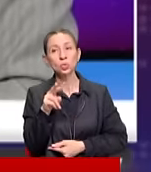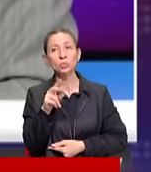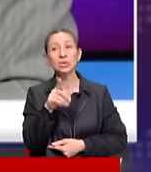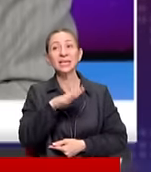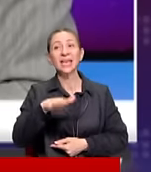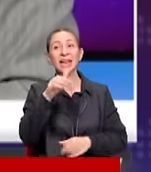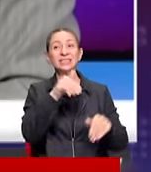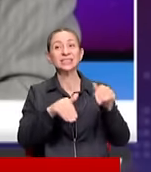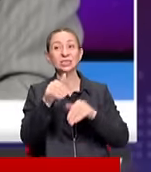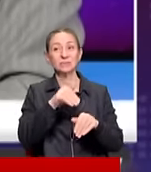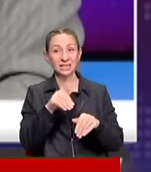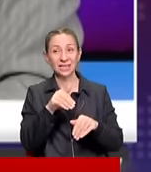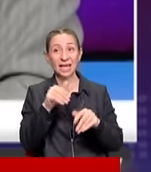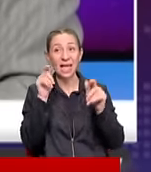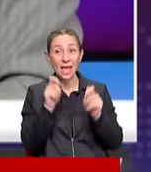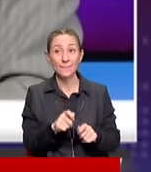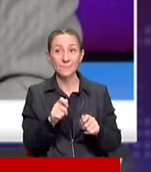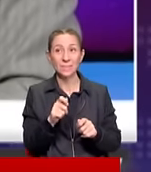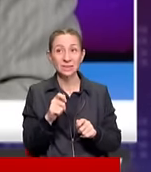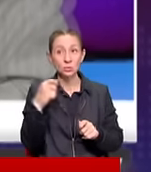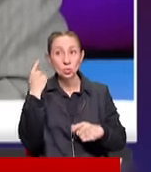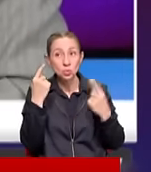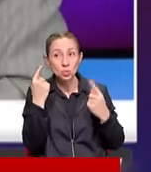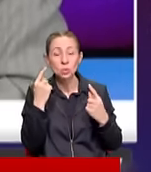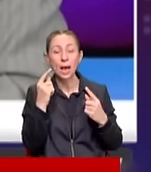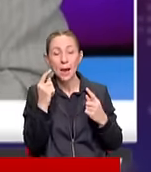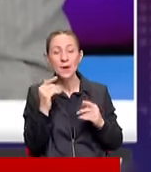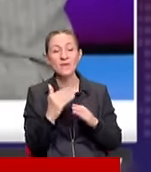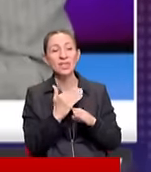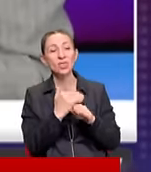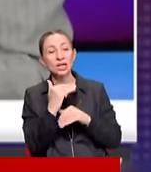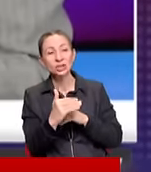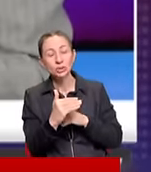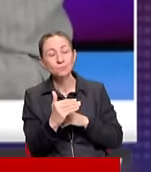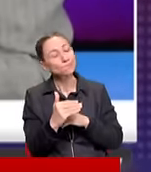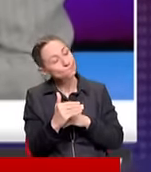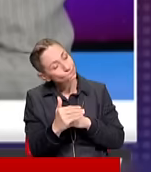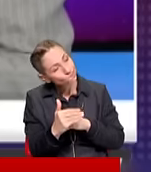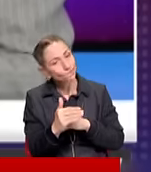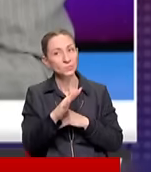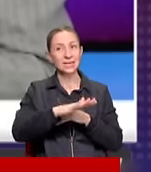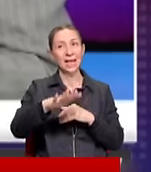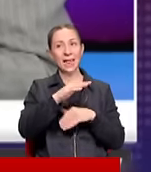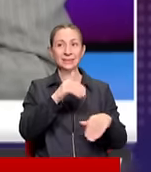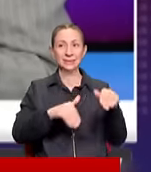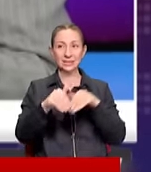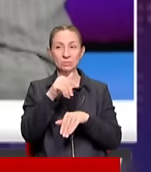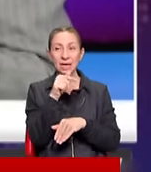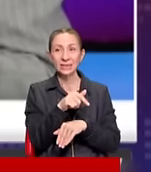genel seçimlerde de yapma niyetindeydi. Ama vatandaşımızın genel